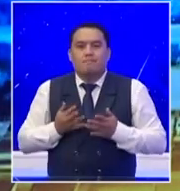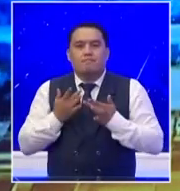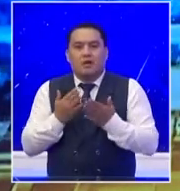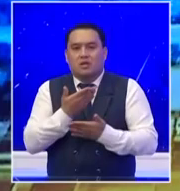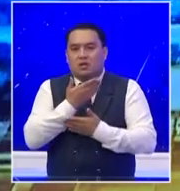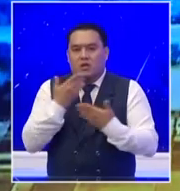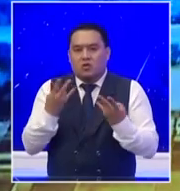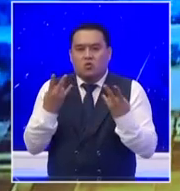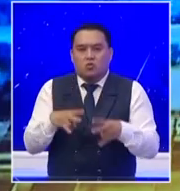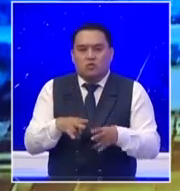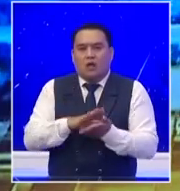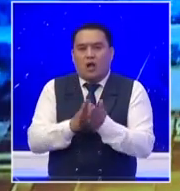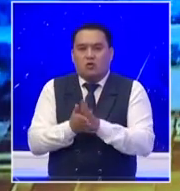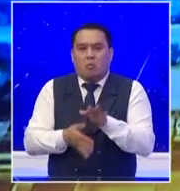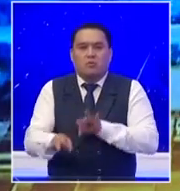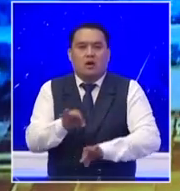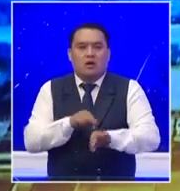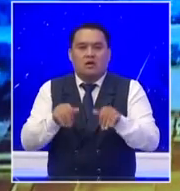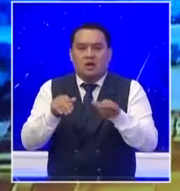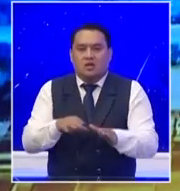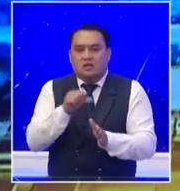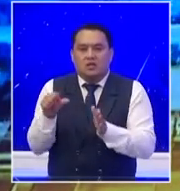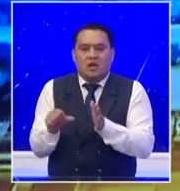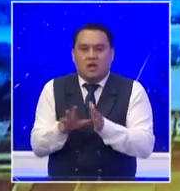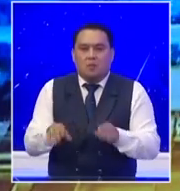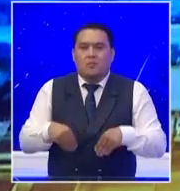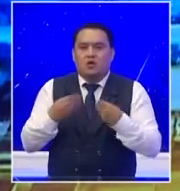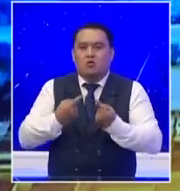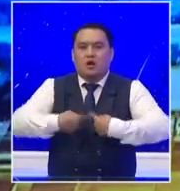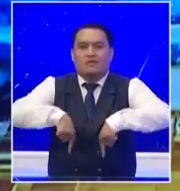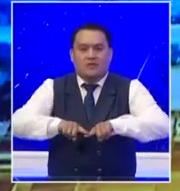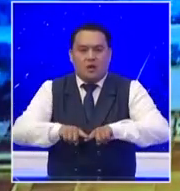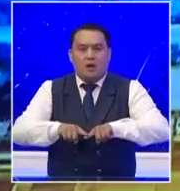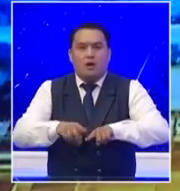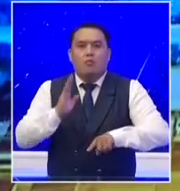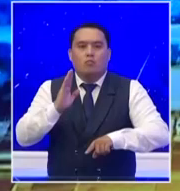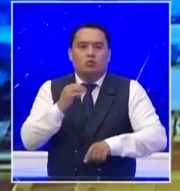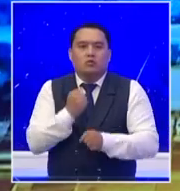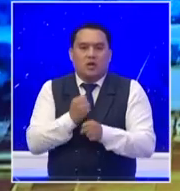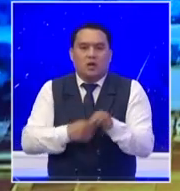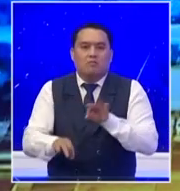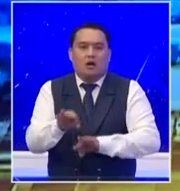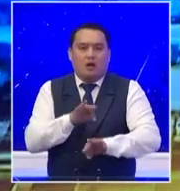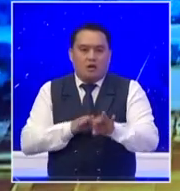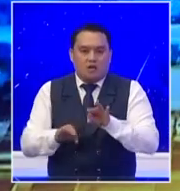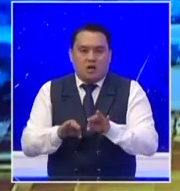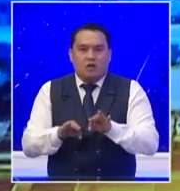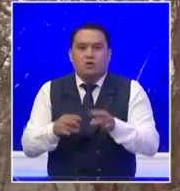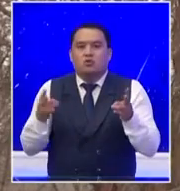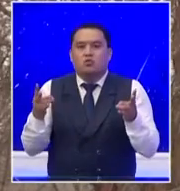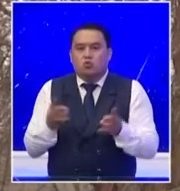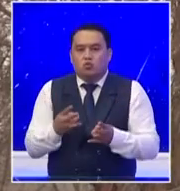теперь нет необходимости согласовывать проектные решения с энергопередающими организациями. Это будет делать проектная организация.